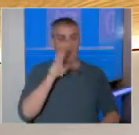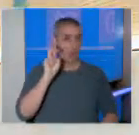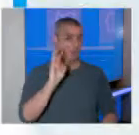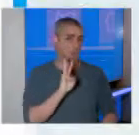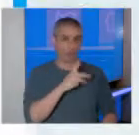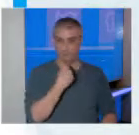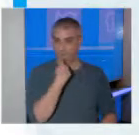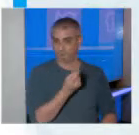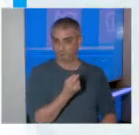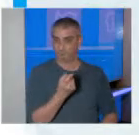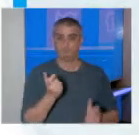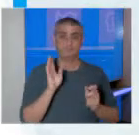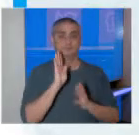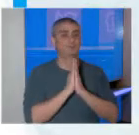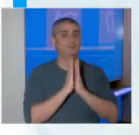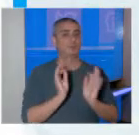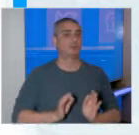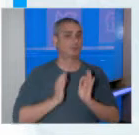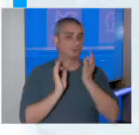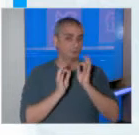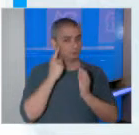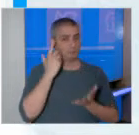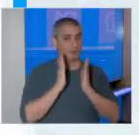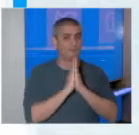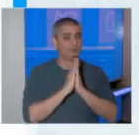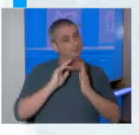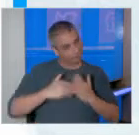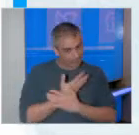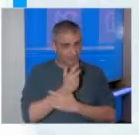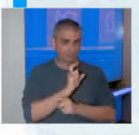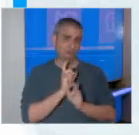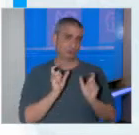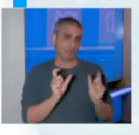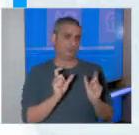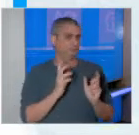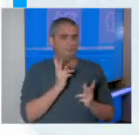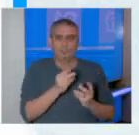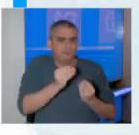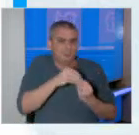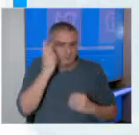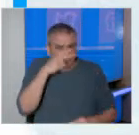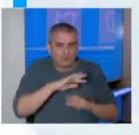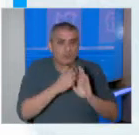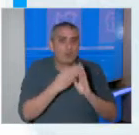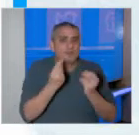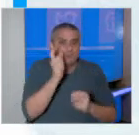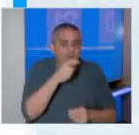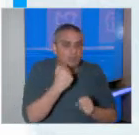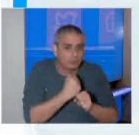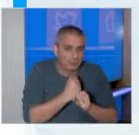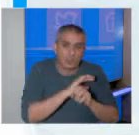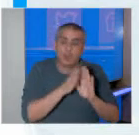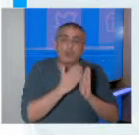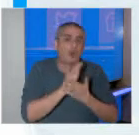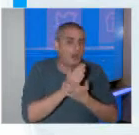שלח, צייץ, נתניהו מבקש לדחות את משפטו ושוקל לבקש מחדש חסינות. מה עוד צריך כדי שנבין שכל דבר שהאיש הזה